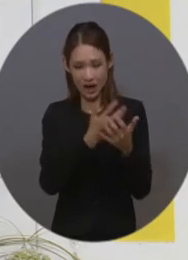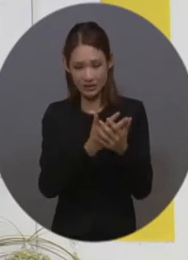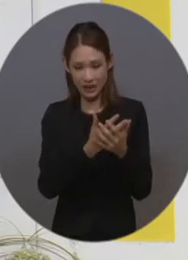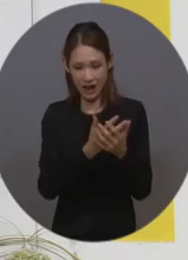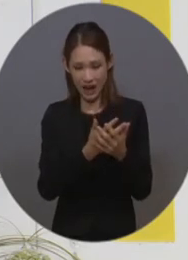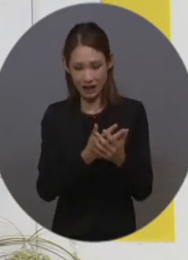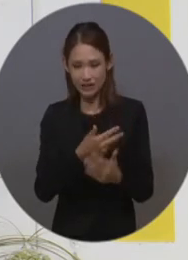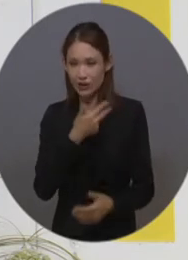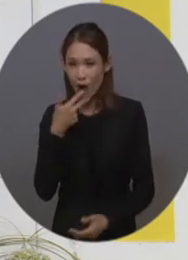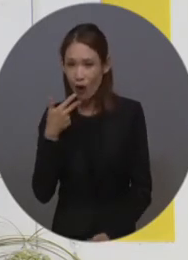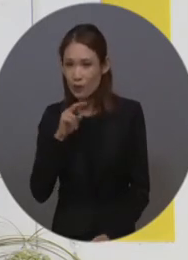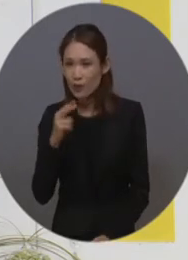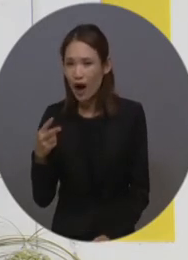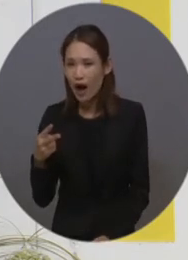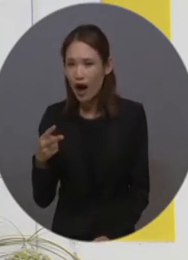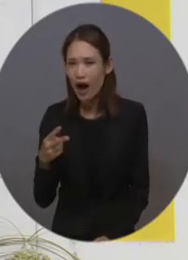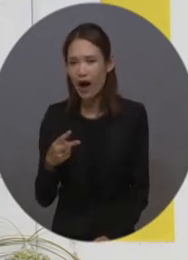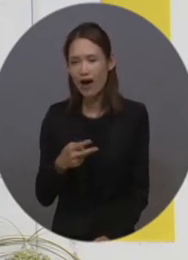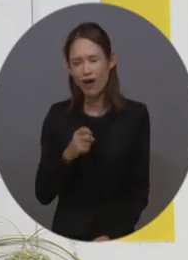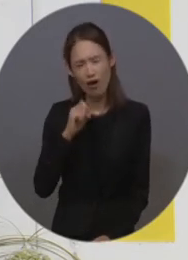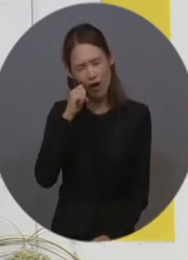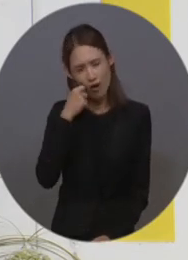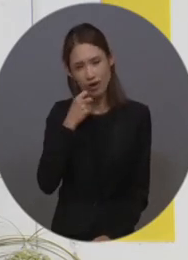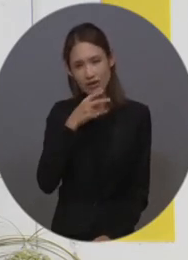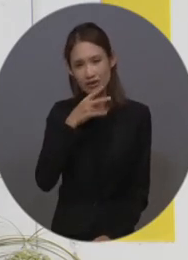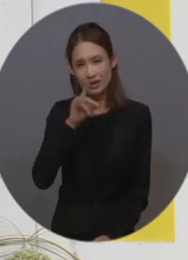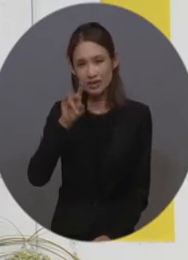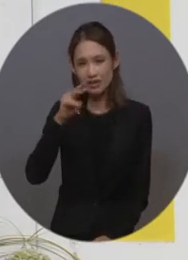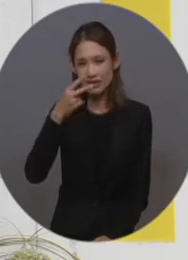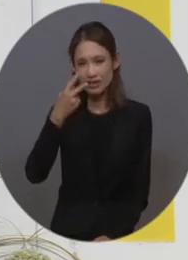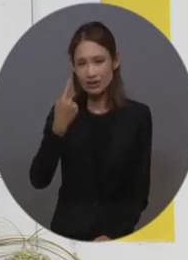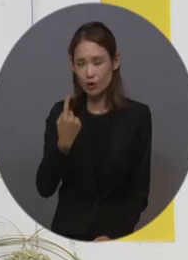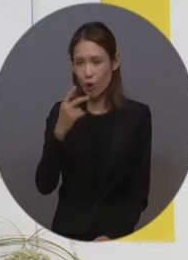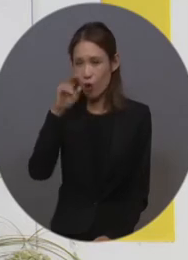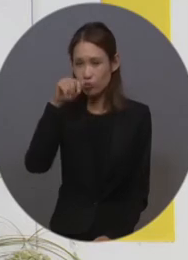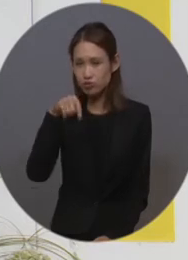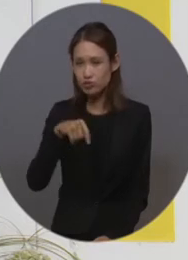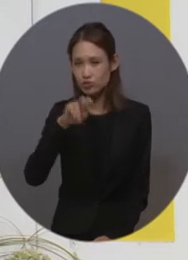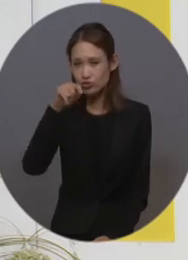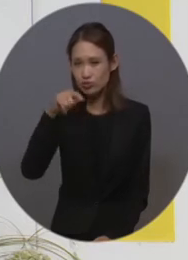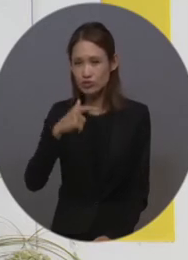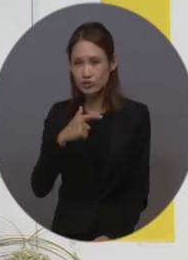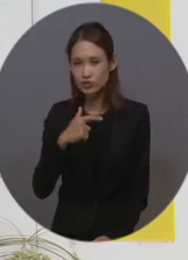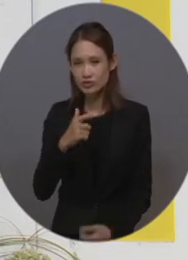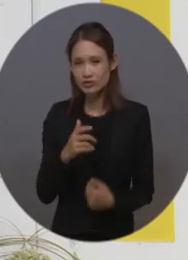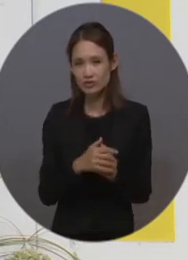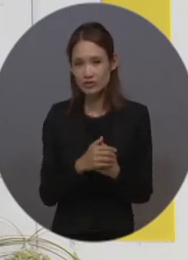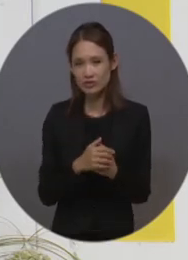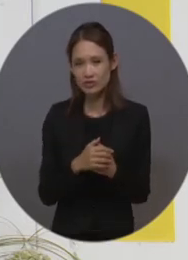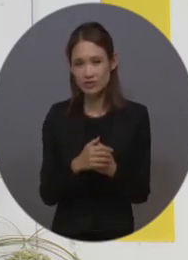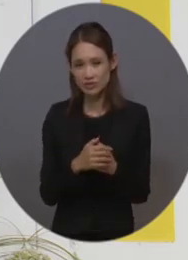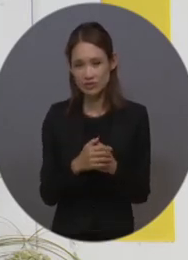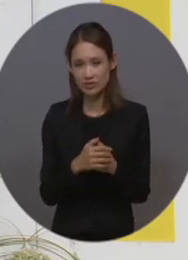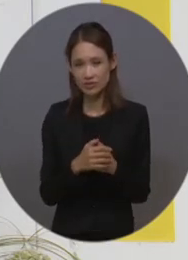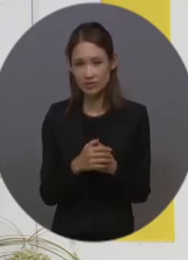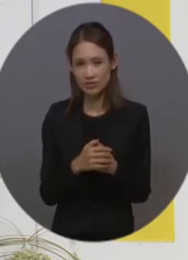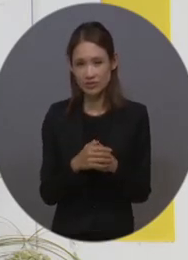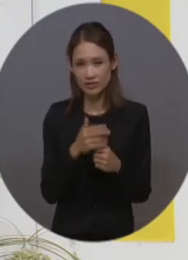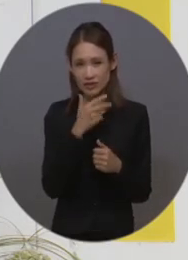제일 어렵거든요. 그렇죠. 네. 대도 무문. 네. 그래서 이거 High Street has no main